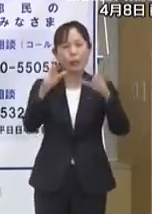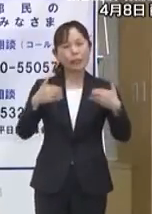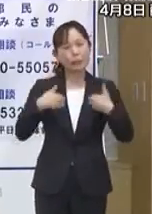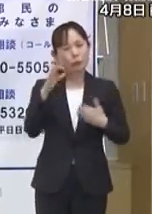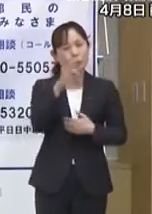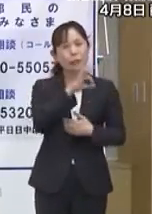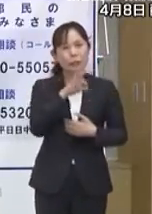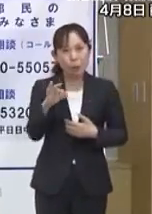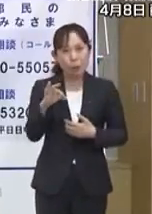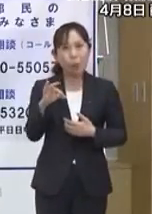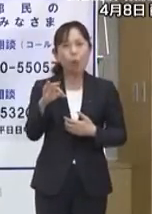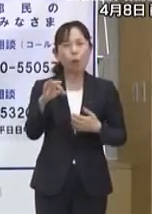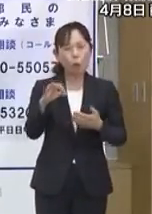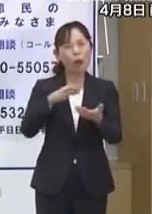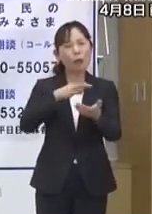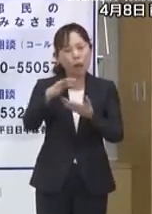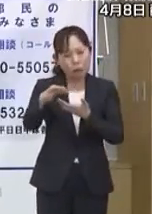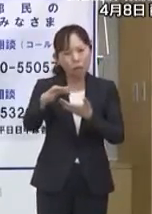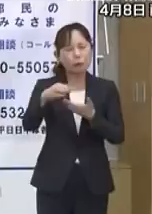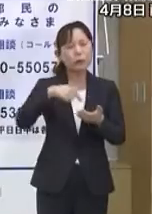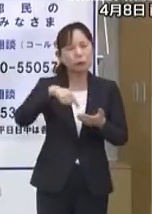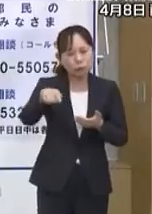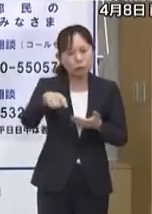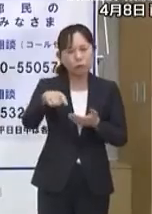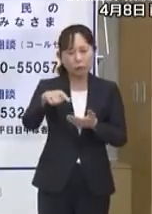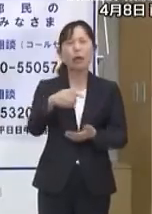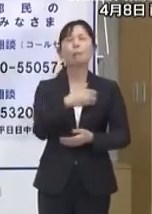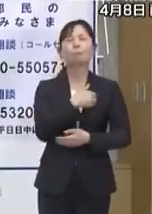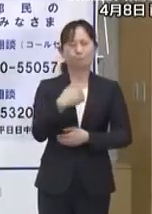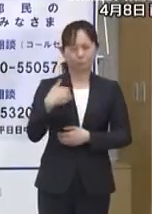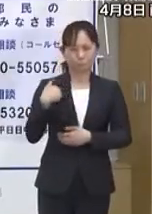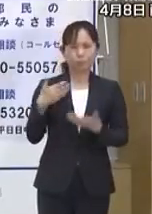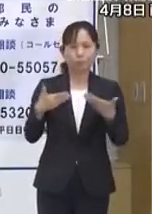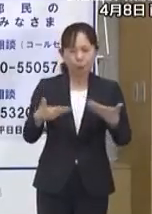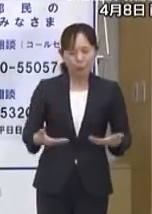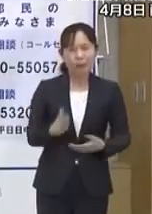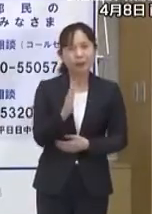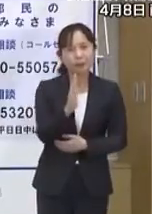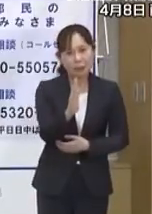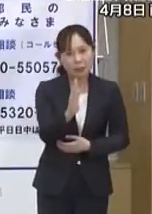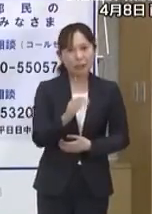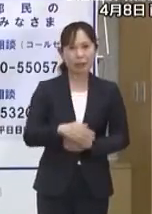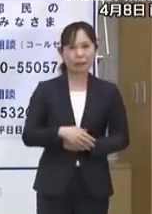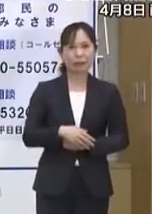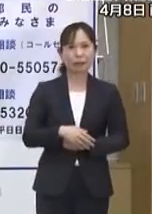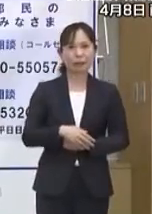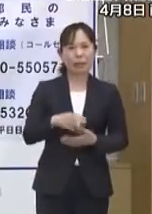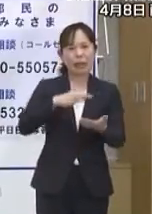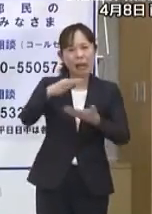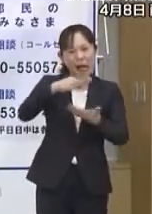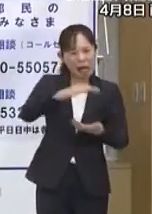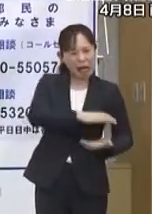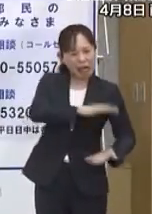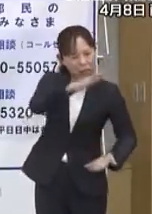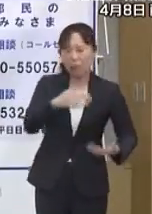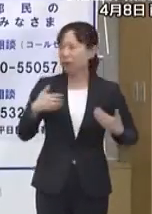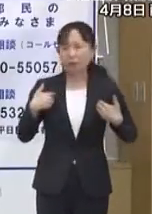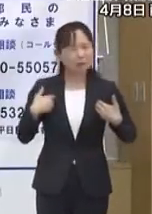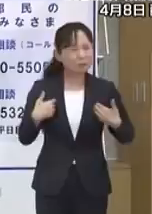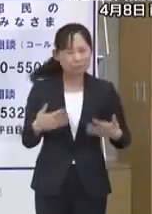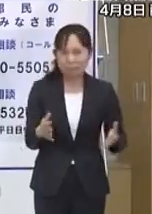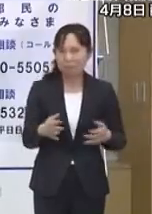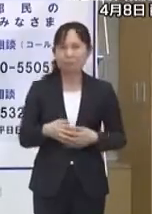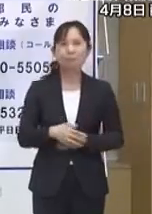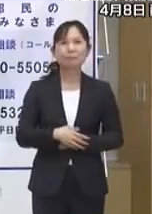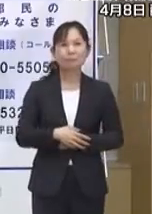のための外出は ok ですご安心いただきたい買いだめか急ぎの必要はなしまた